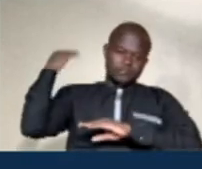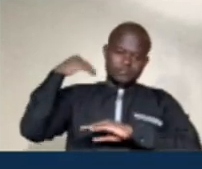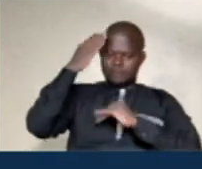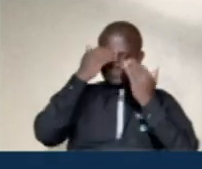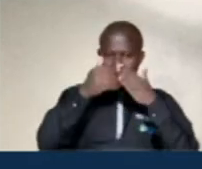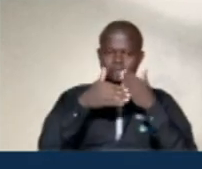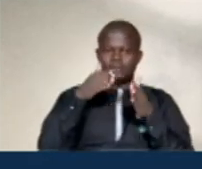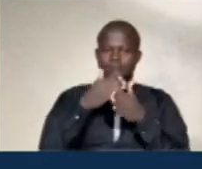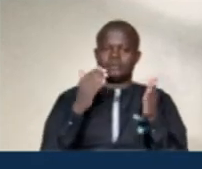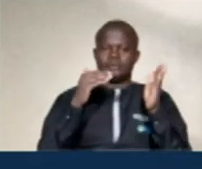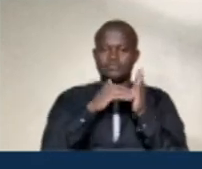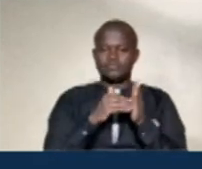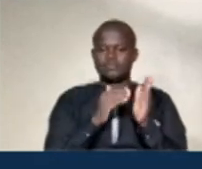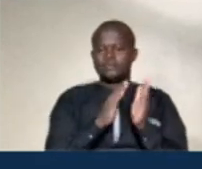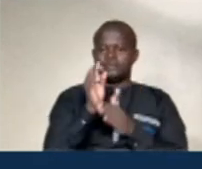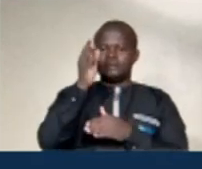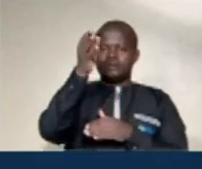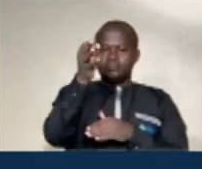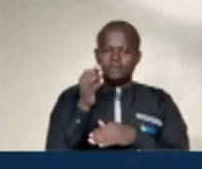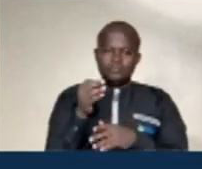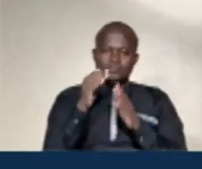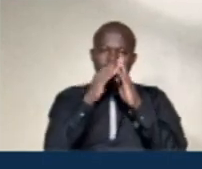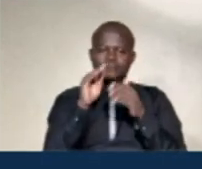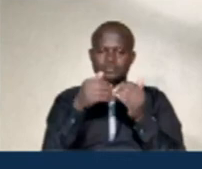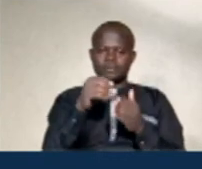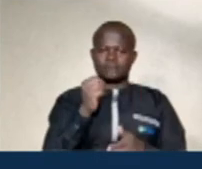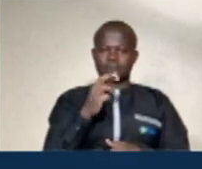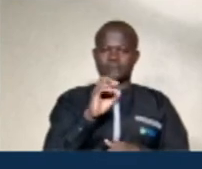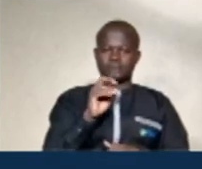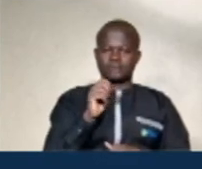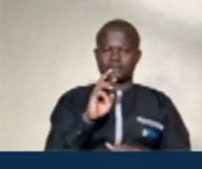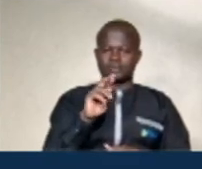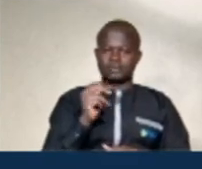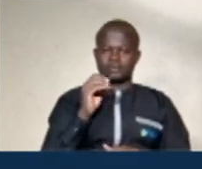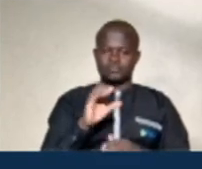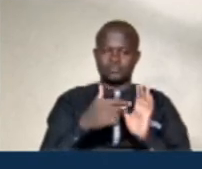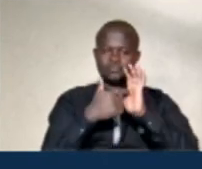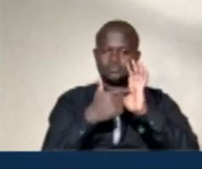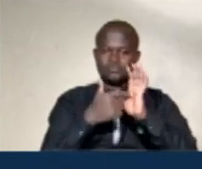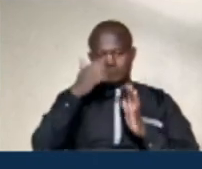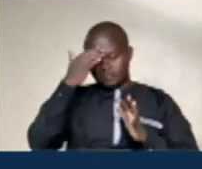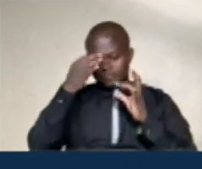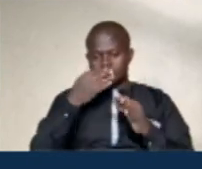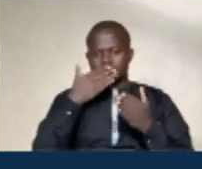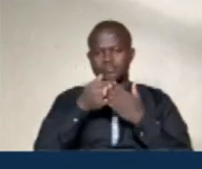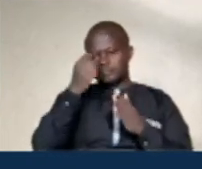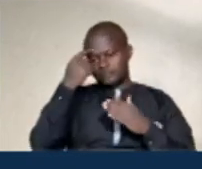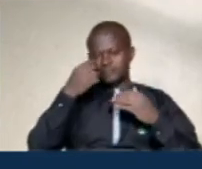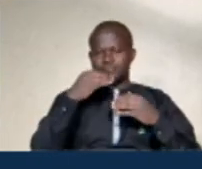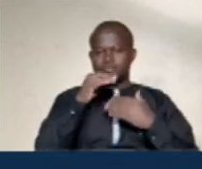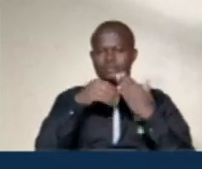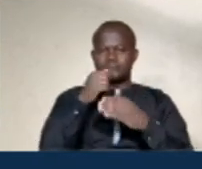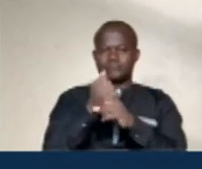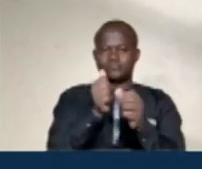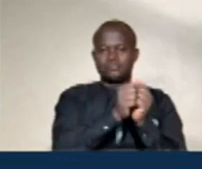ngo twubake none hategure ejo hazaza. Iyi nyubako ya Mechatronic Tumba ni igihamya cy'icyemezo cyiza cya Leta y'u Faransa mu